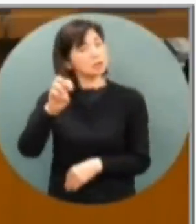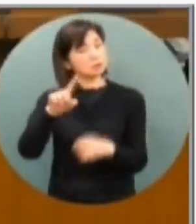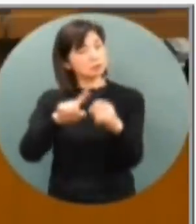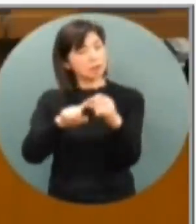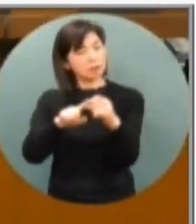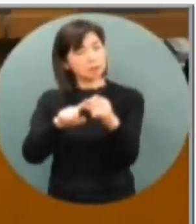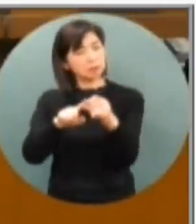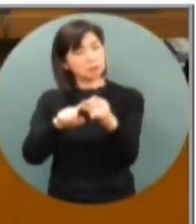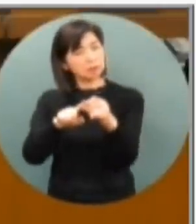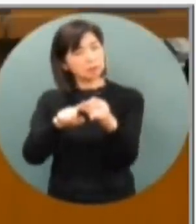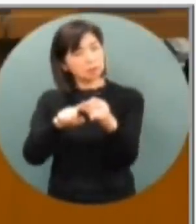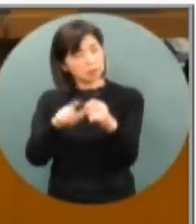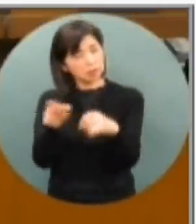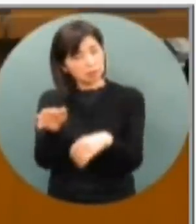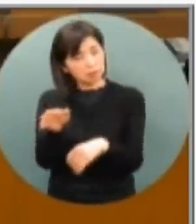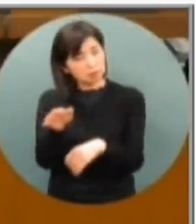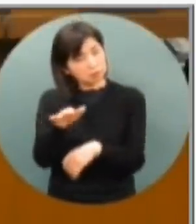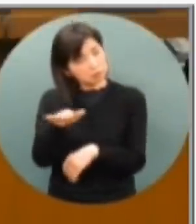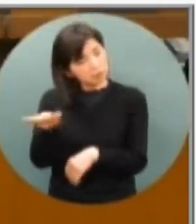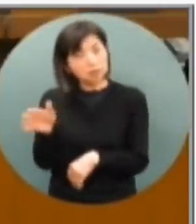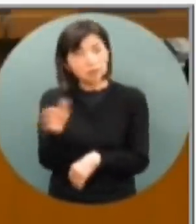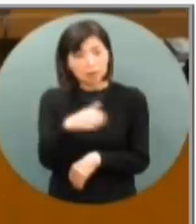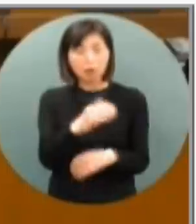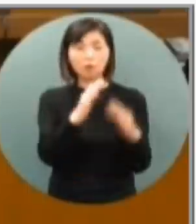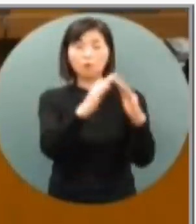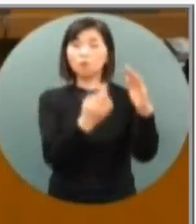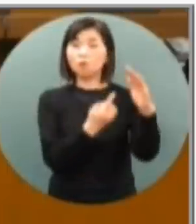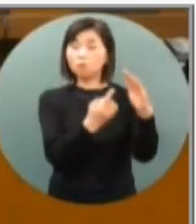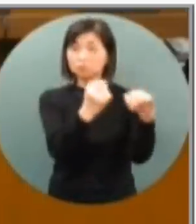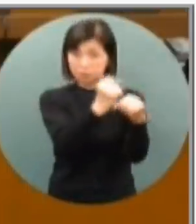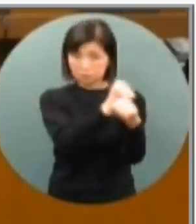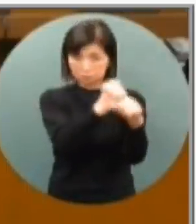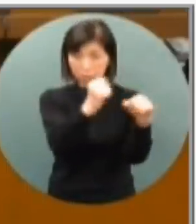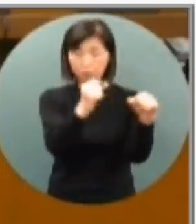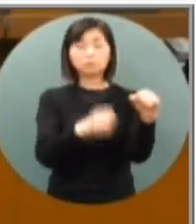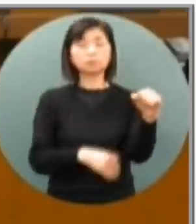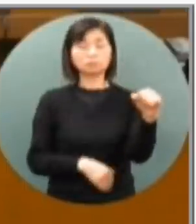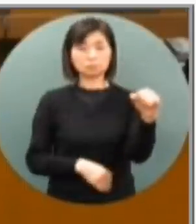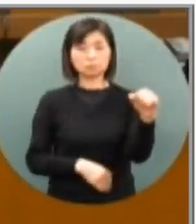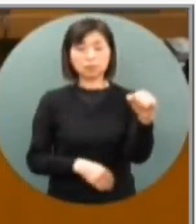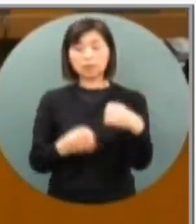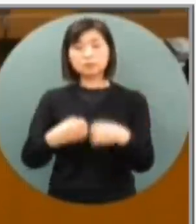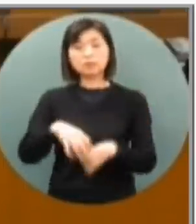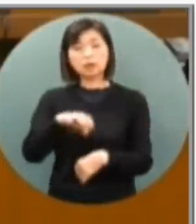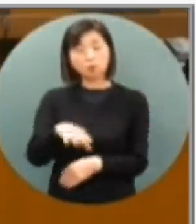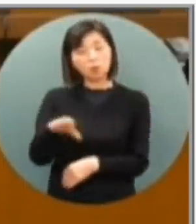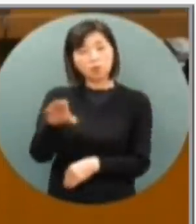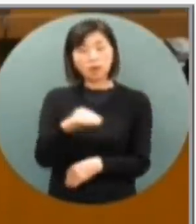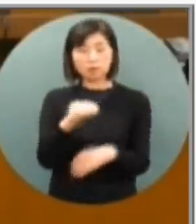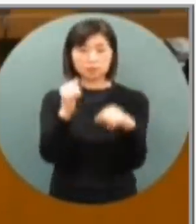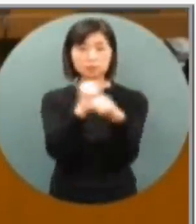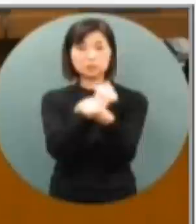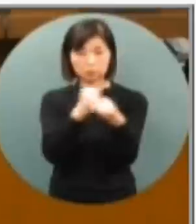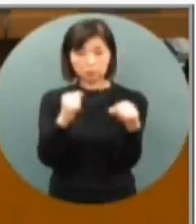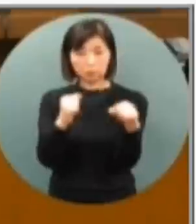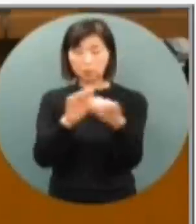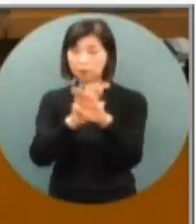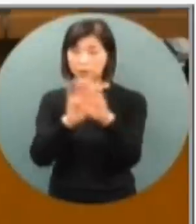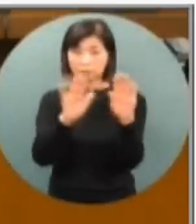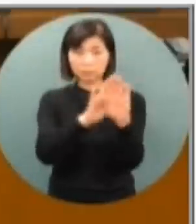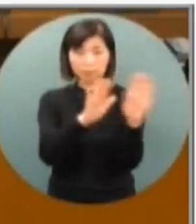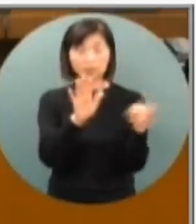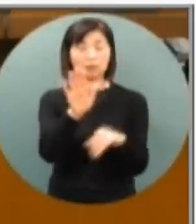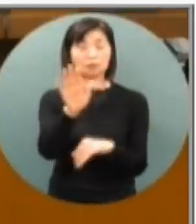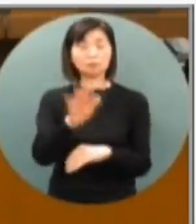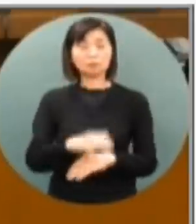からですね、そういう訪問事業、それから、また里帰り事業というようなことを、始めておりま